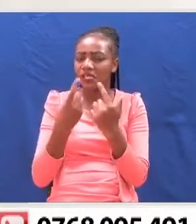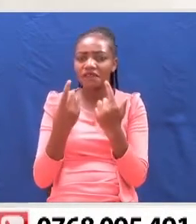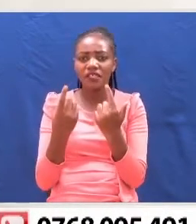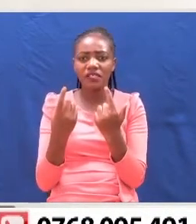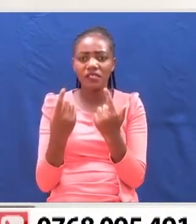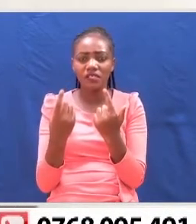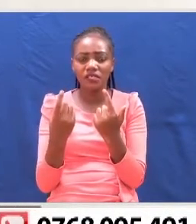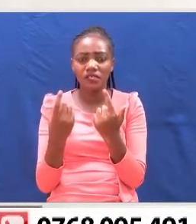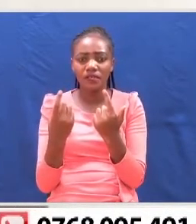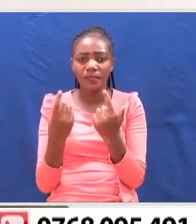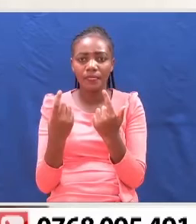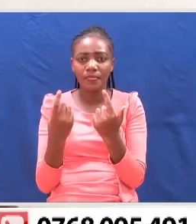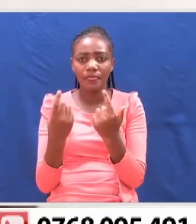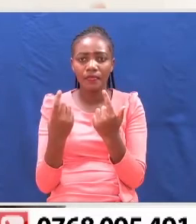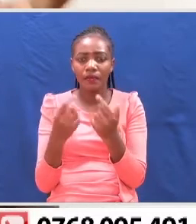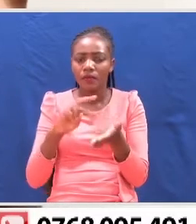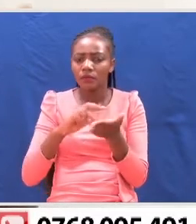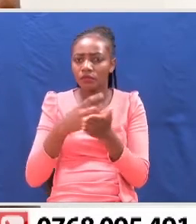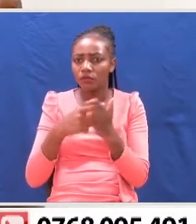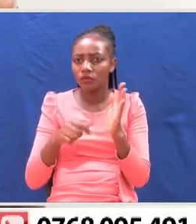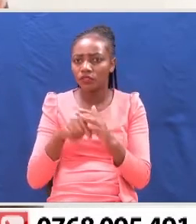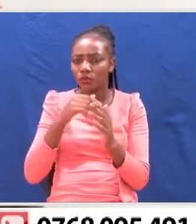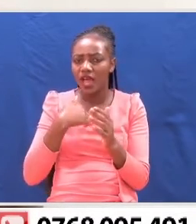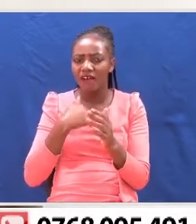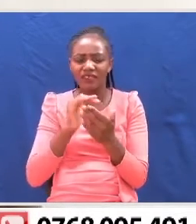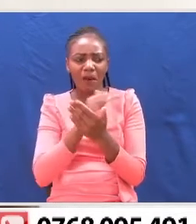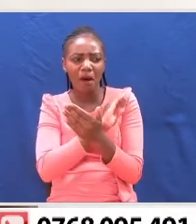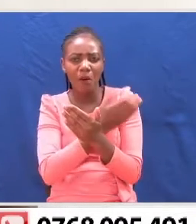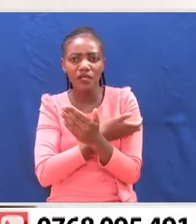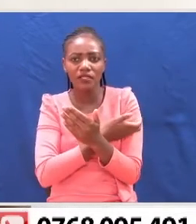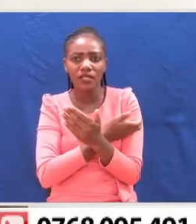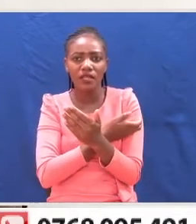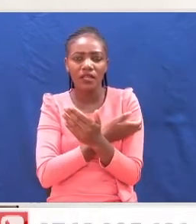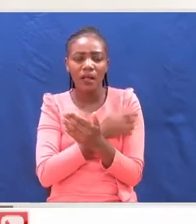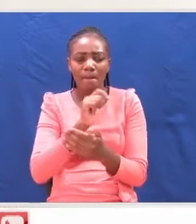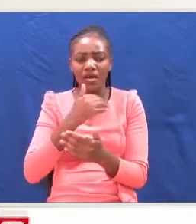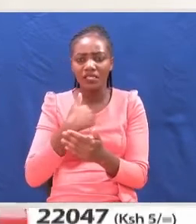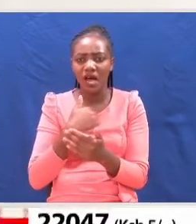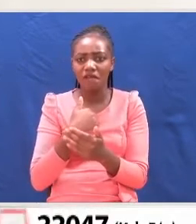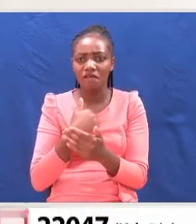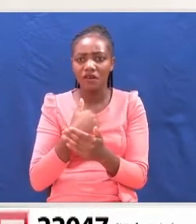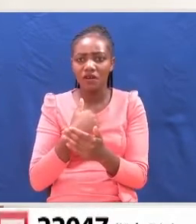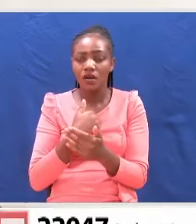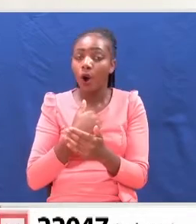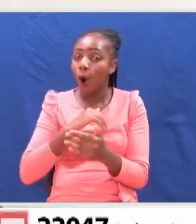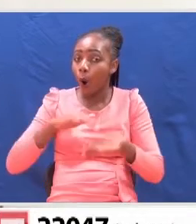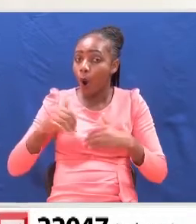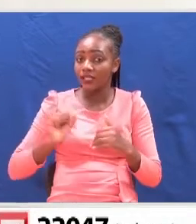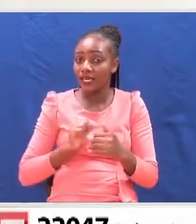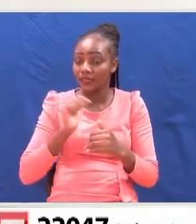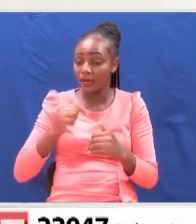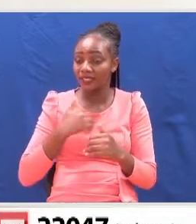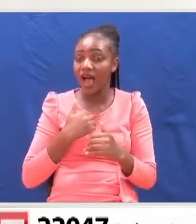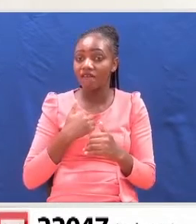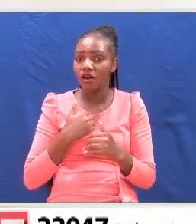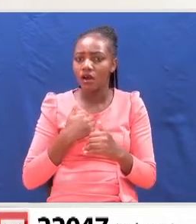bunge la Senate litakuwa linafanyia vetting. So kuna mamlaka fulani ambayo inatakana Senate iweze kuongezewa ili iwe na nguvu.